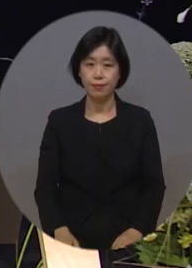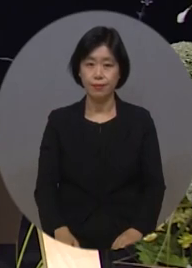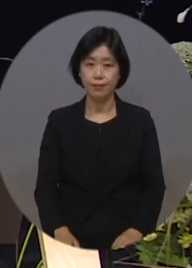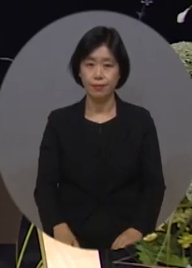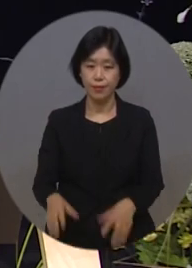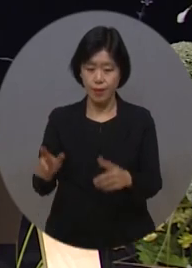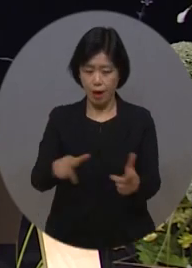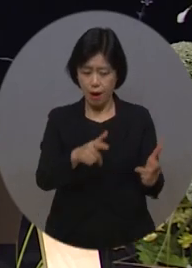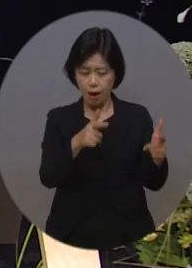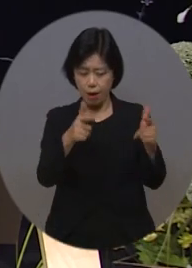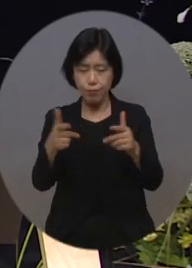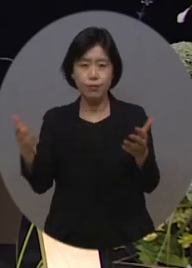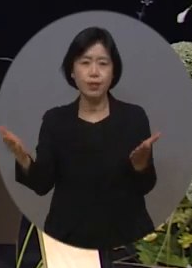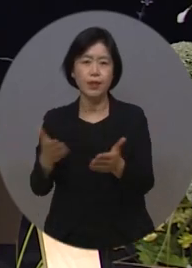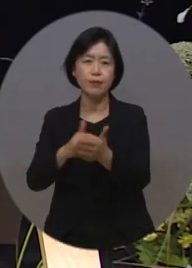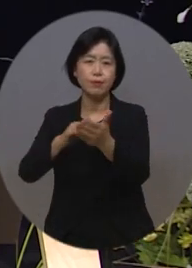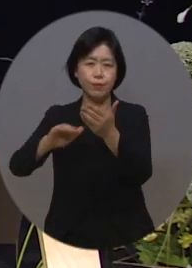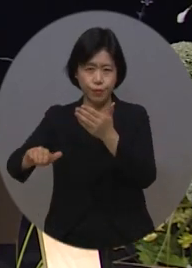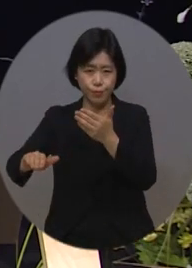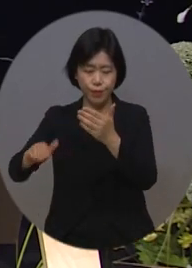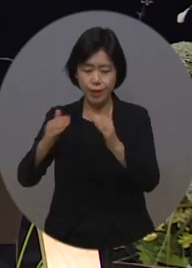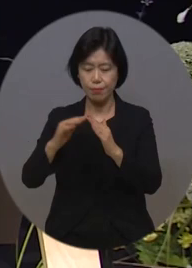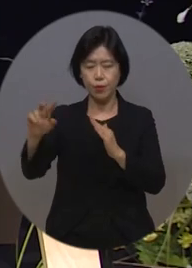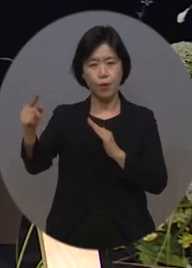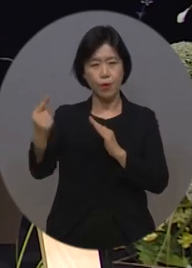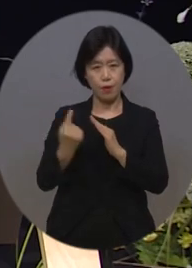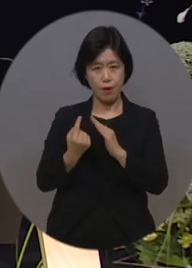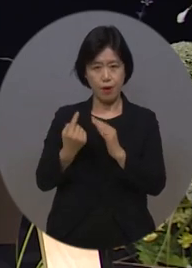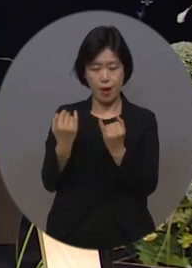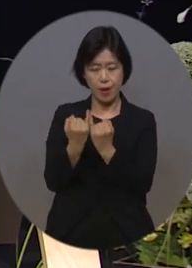하루 일과를 마치고 기구한 여성이 스타킹을 벗습니다.